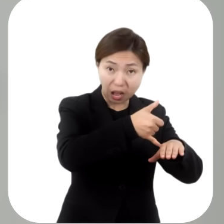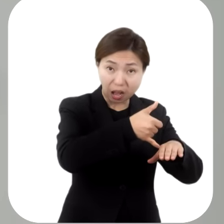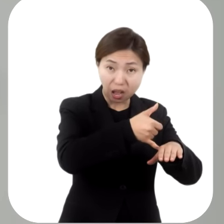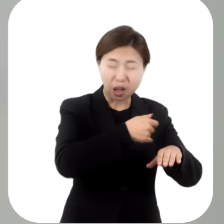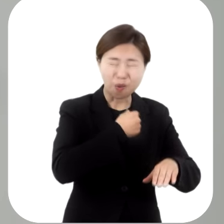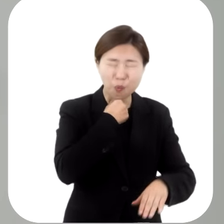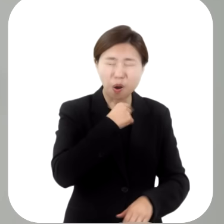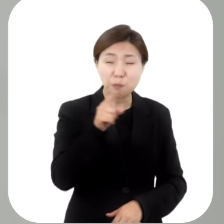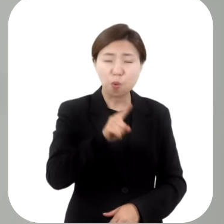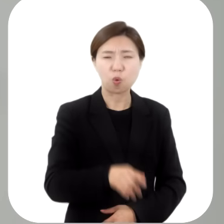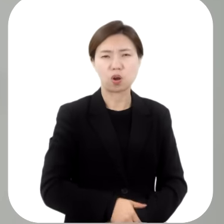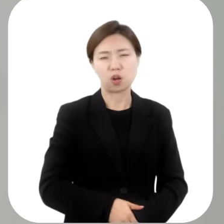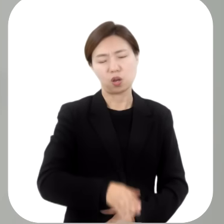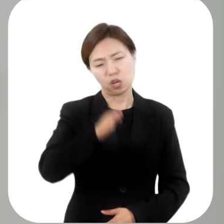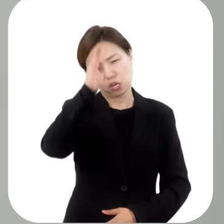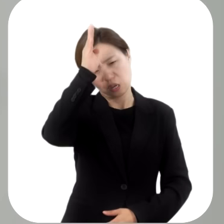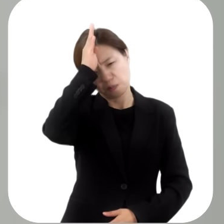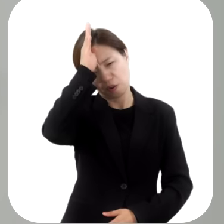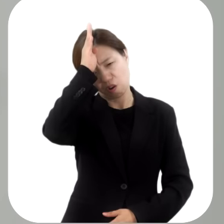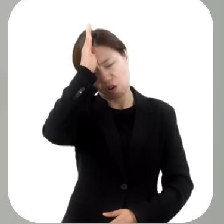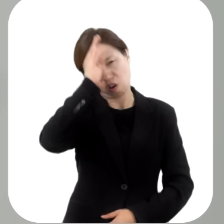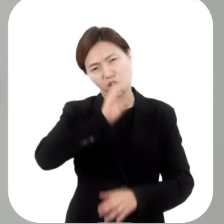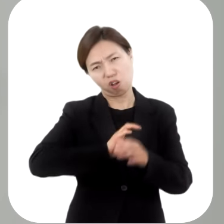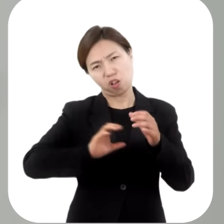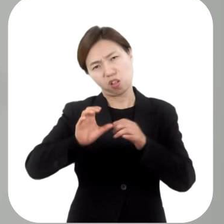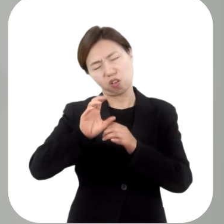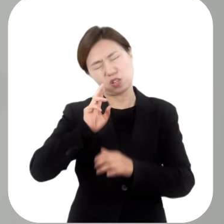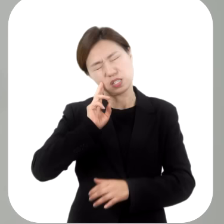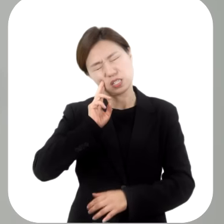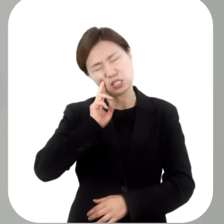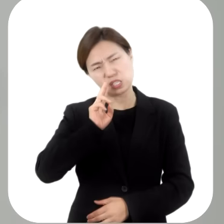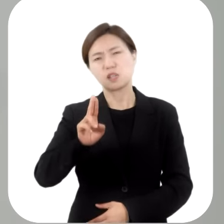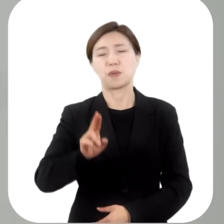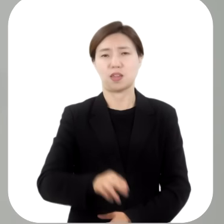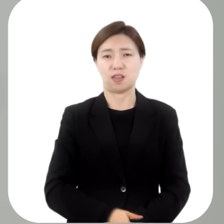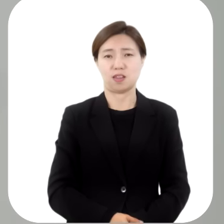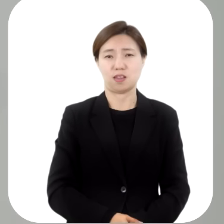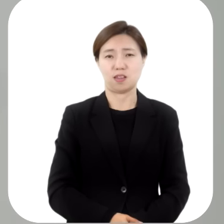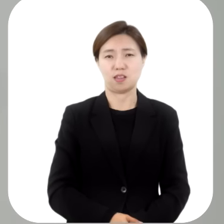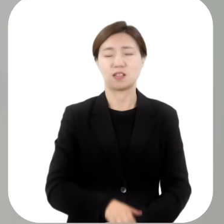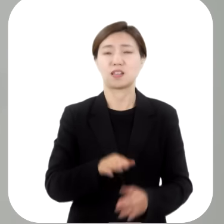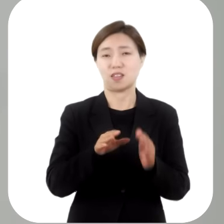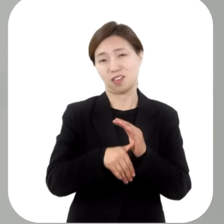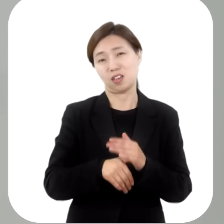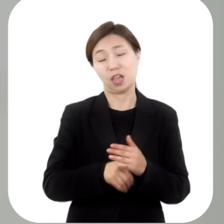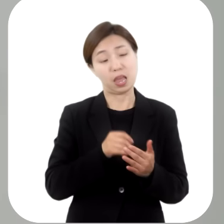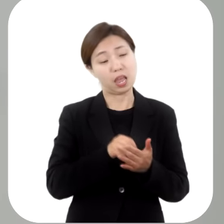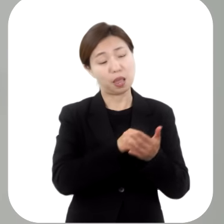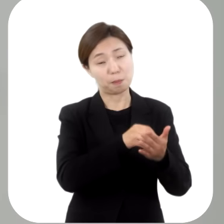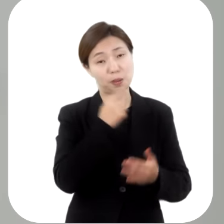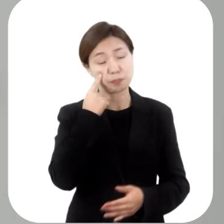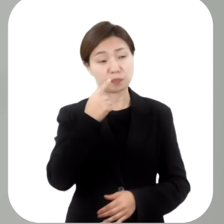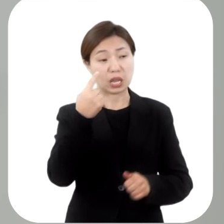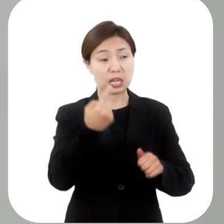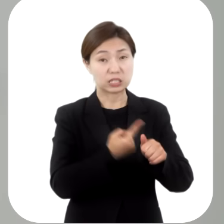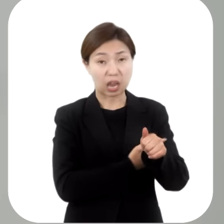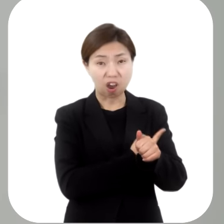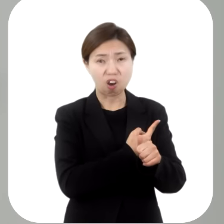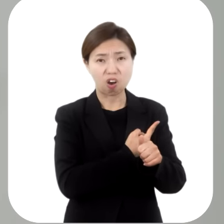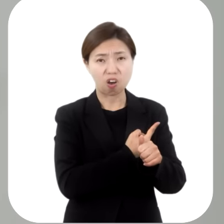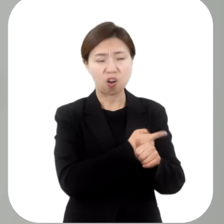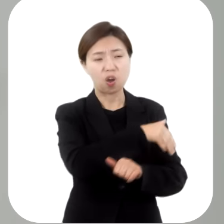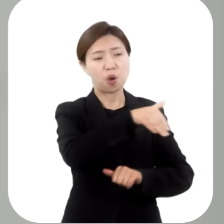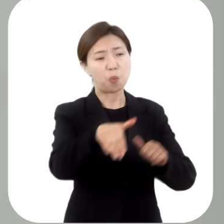농사를 지을 정도는 조금 병이 더 이렇게 강도가 강해서 이렇게